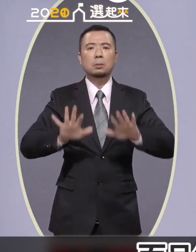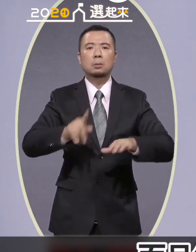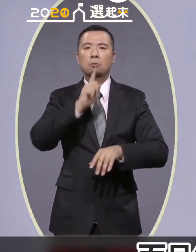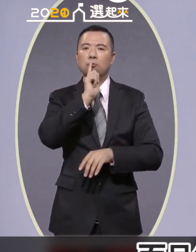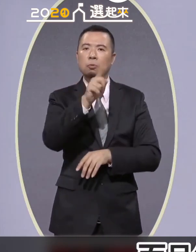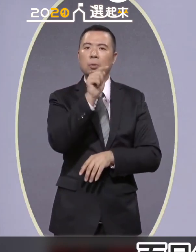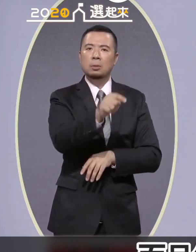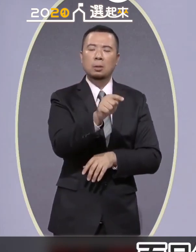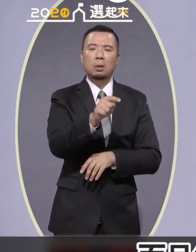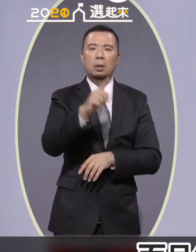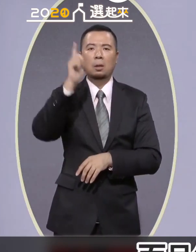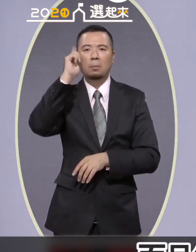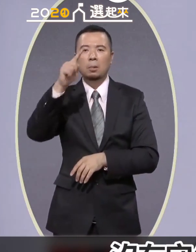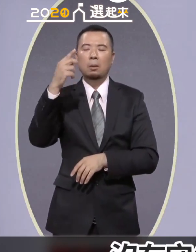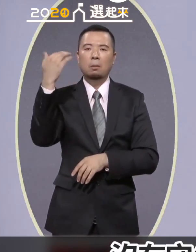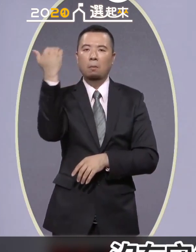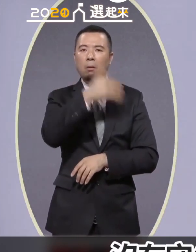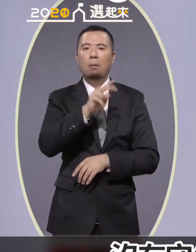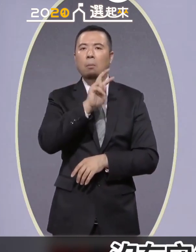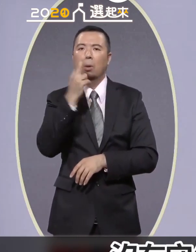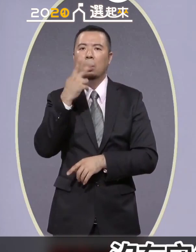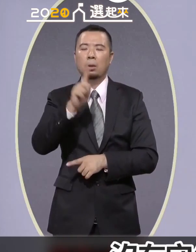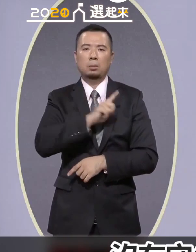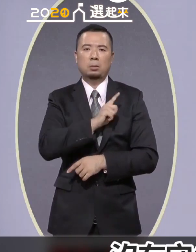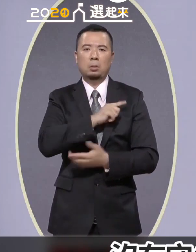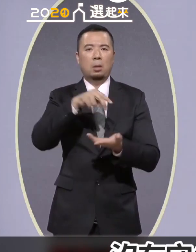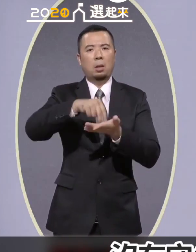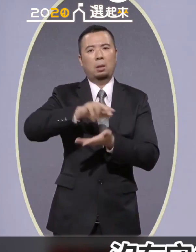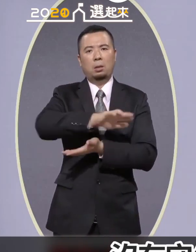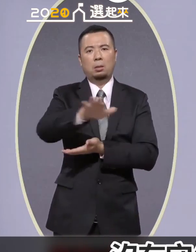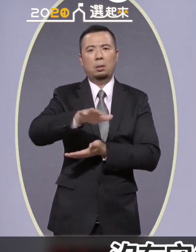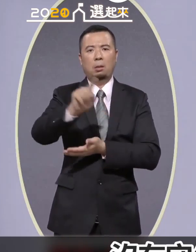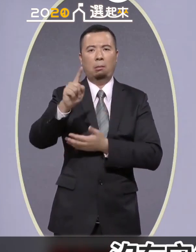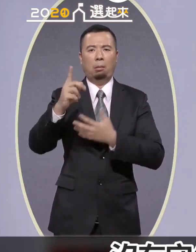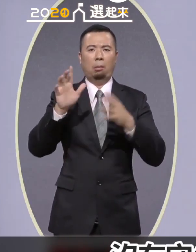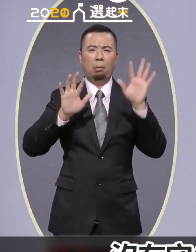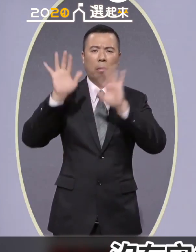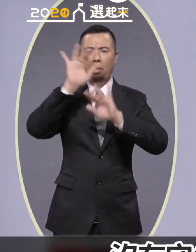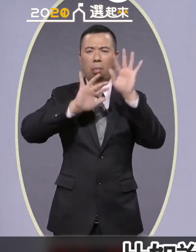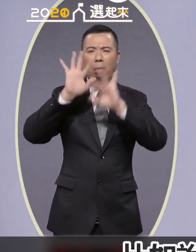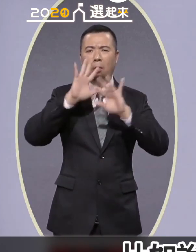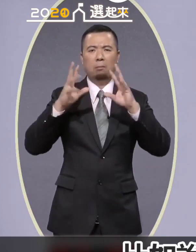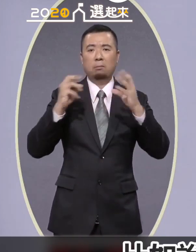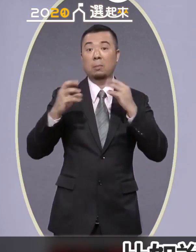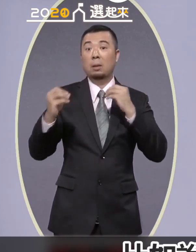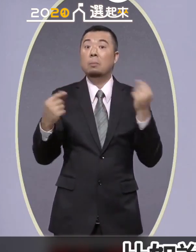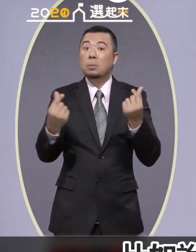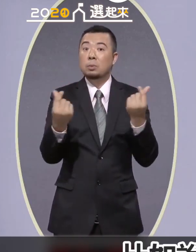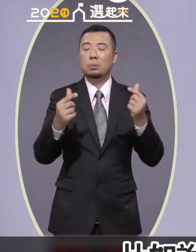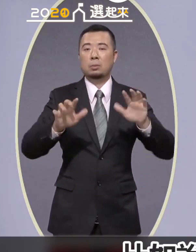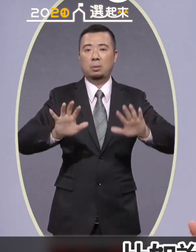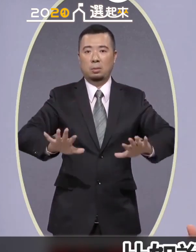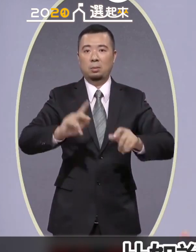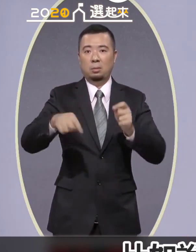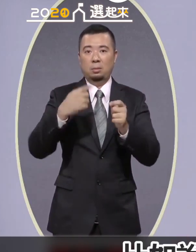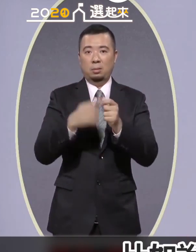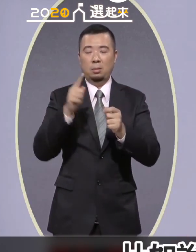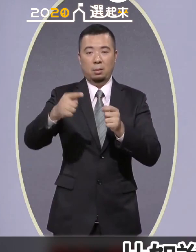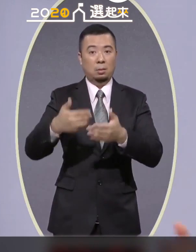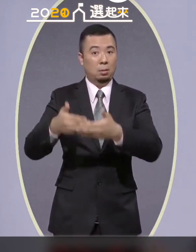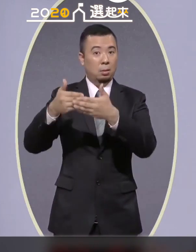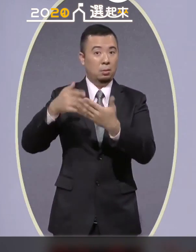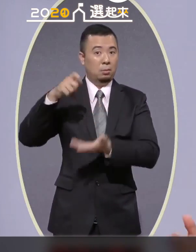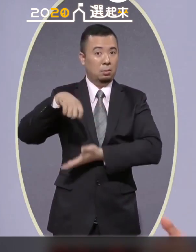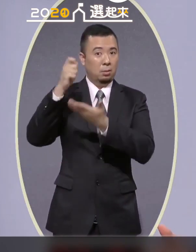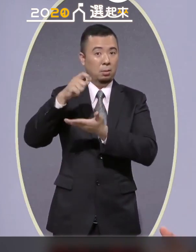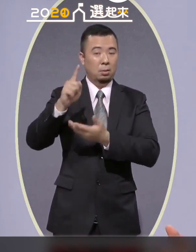场常常是暧昧的，没有守住国家基本的立场的决心。比如说今年初中国政府提出来